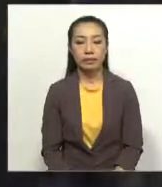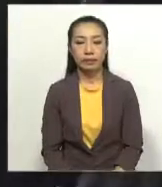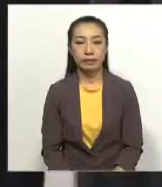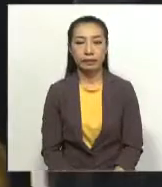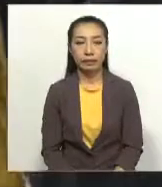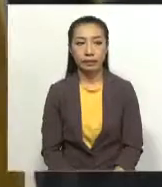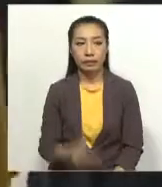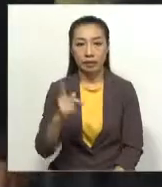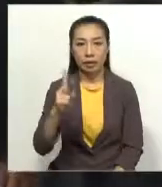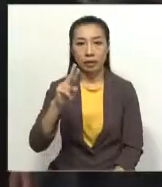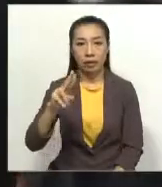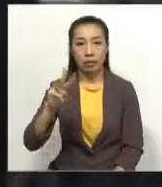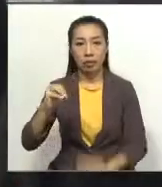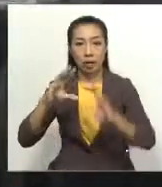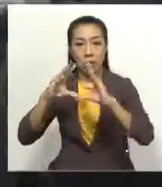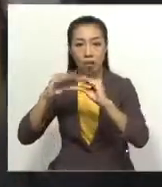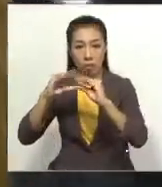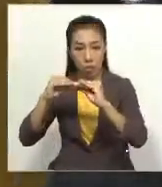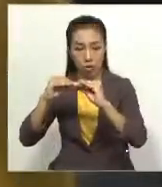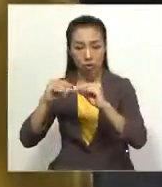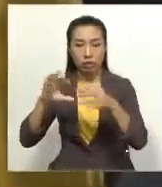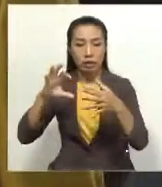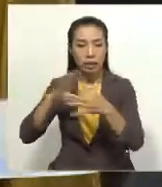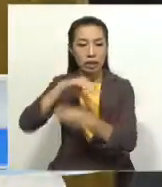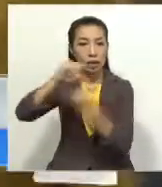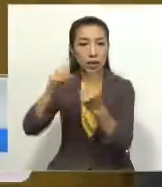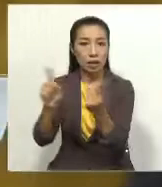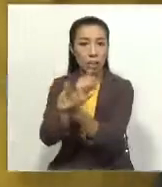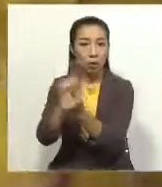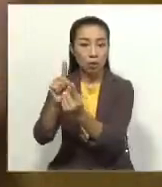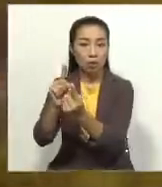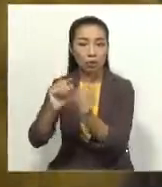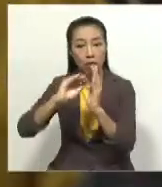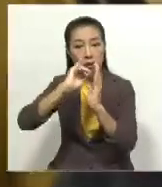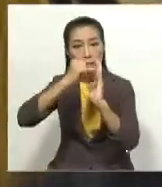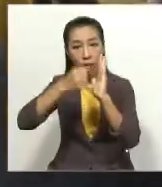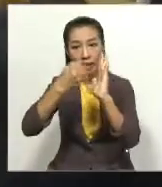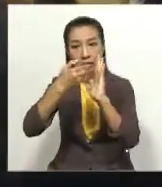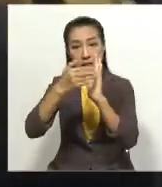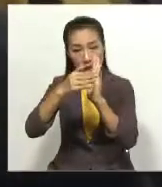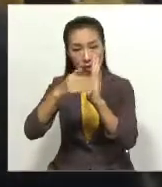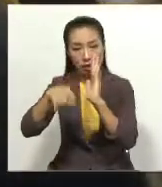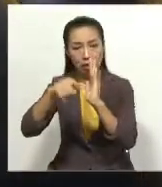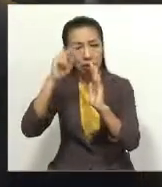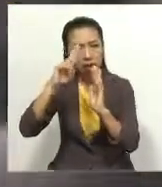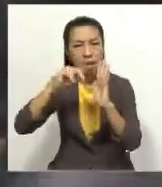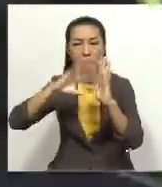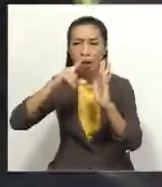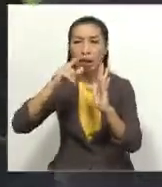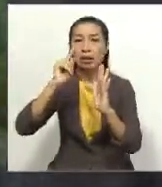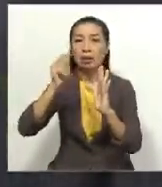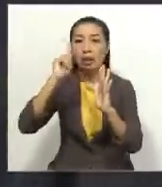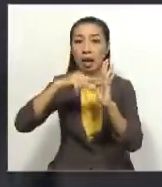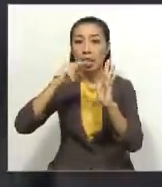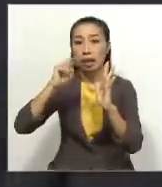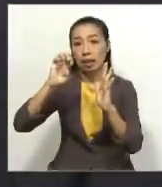ก่อนการประชุมคณะกรรมการพัฒนาเศรษฐกิจและสังคมกลุ่มจังหวัดภาคตะวันออกเฉียงเหนือตอนล่าง2ราชธานีเจริญศรีโสธ